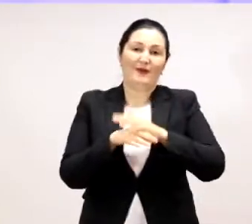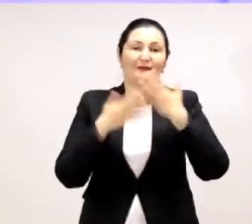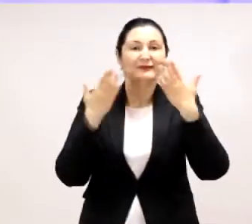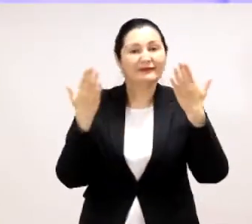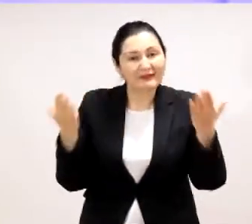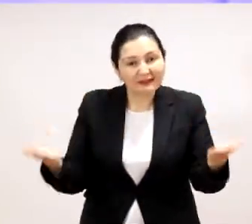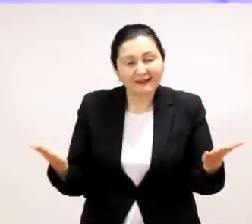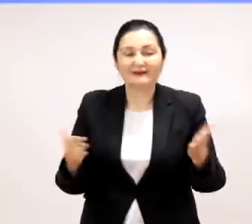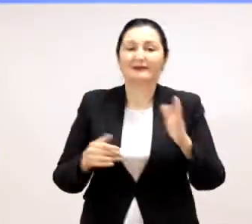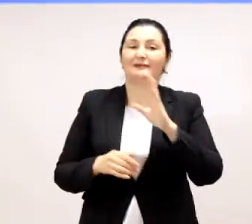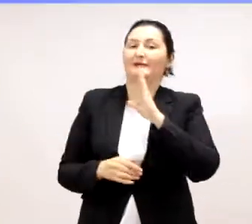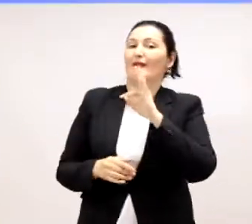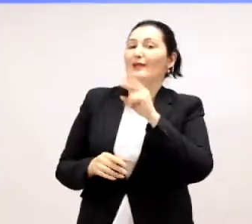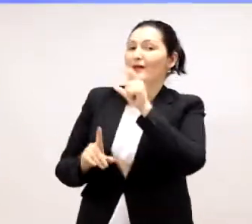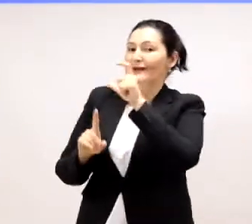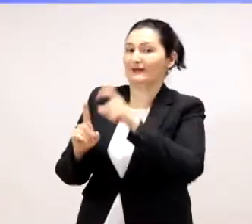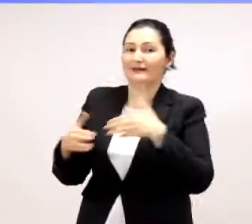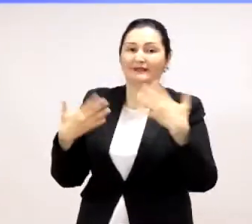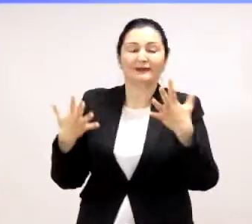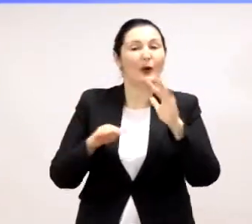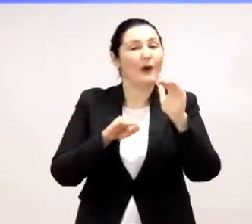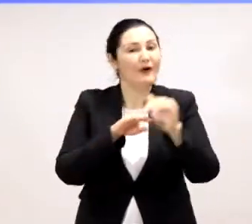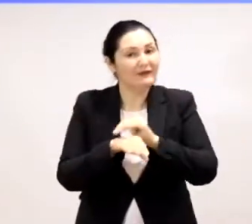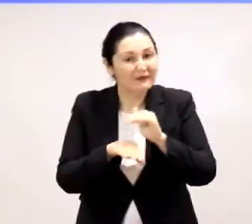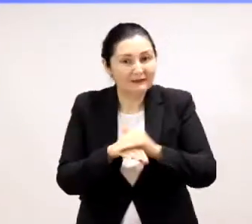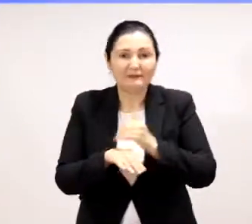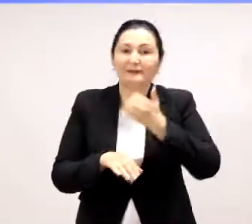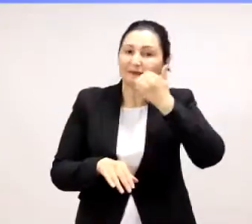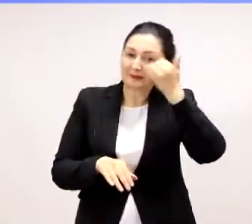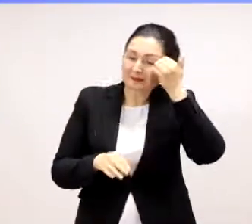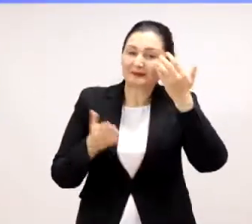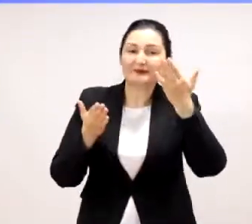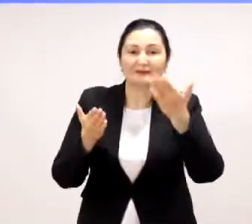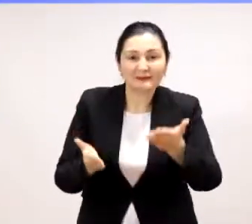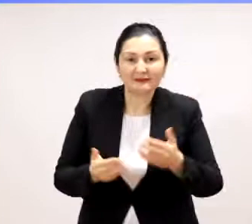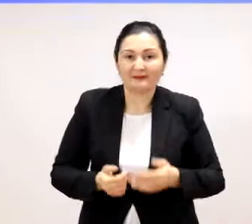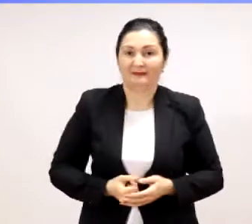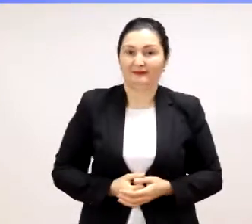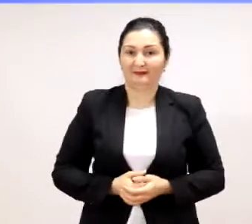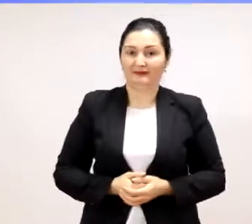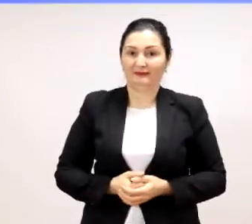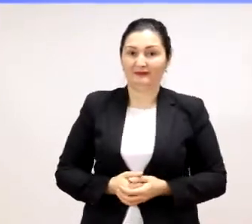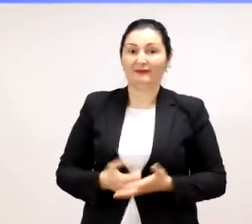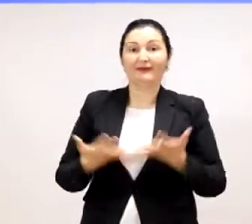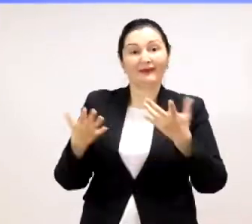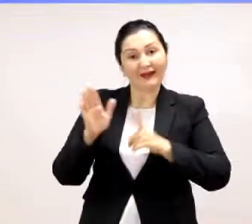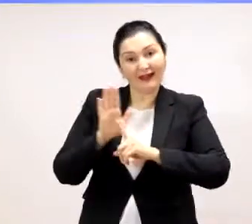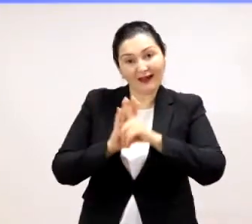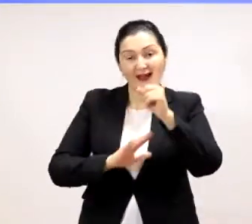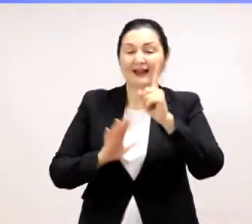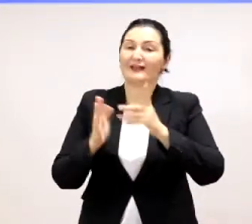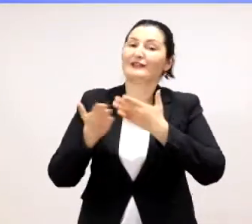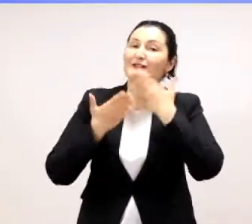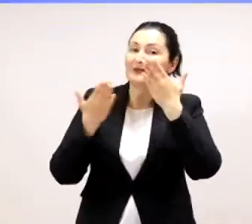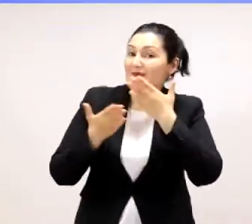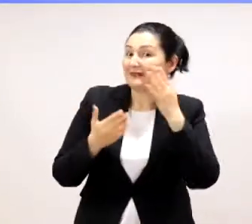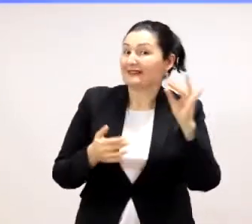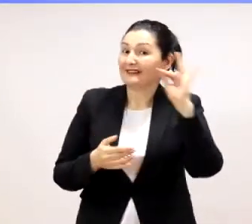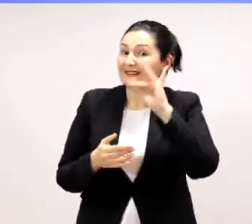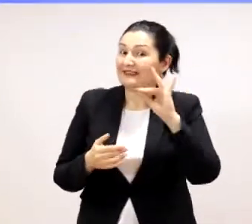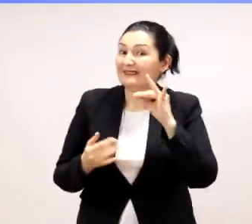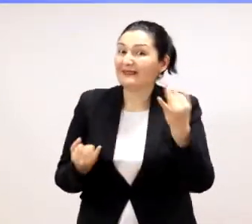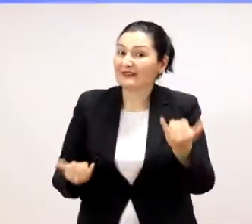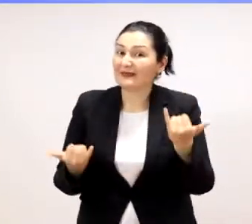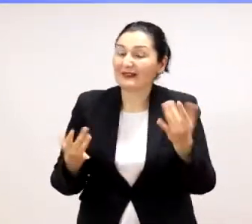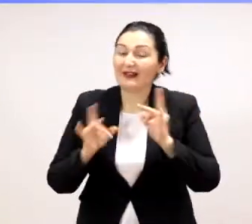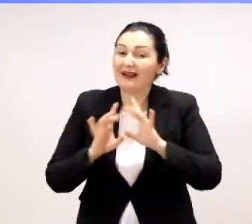عزیز جان و لولا جان. تشکر. اکنون وقتی خواندن حکایه